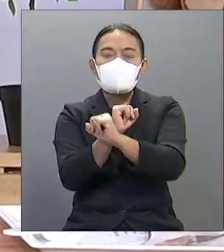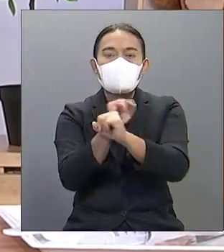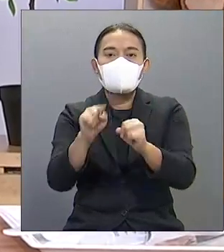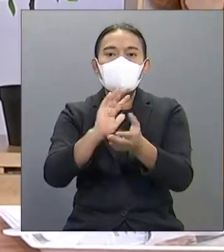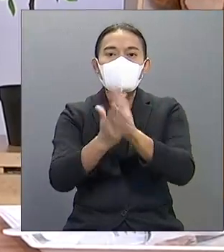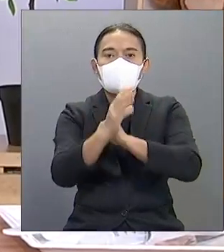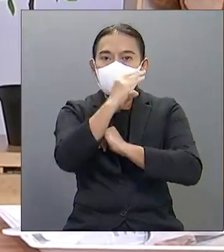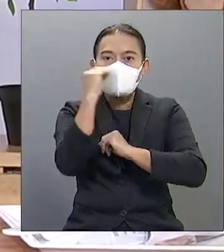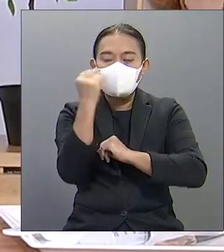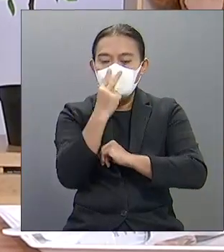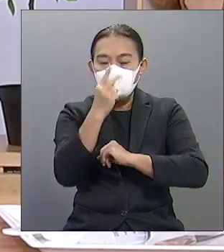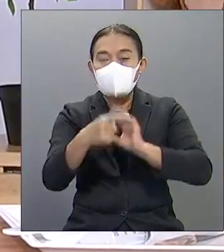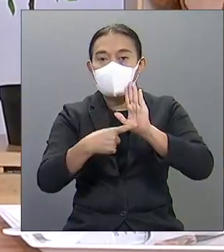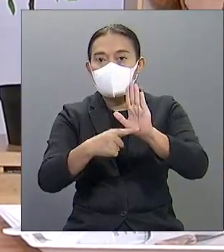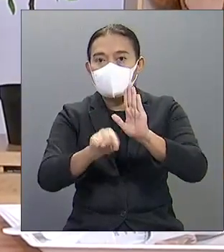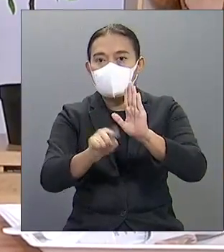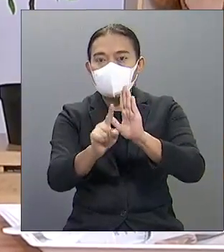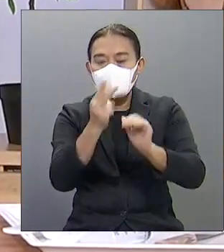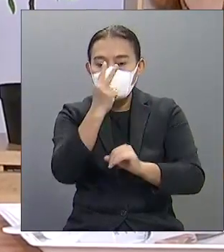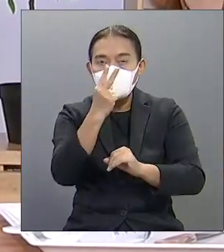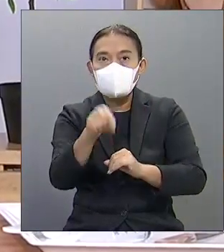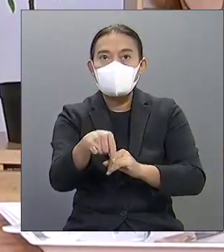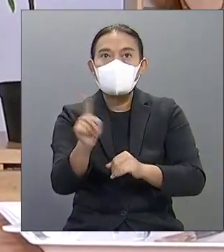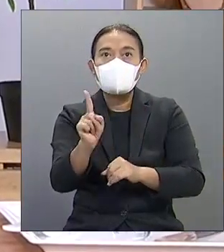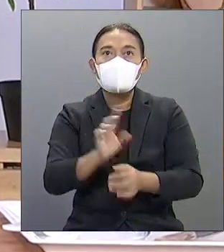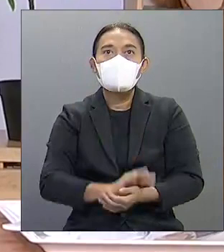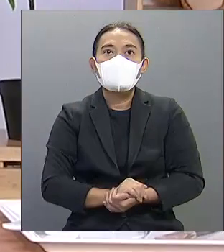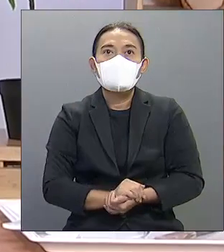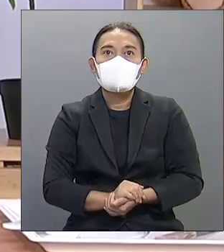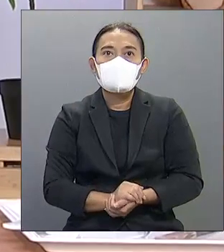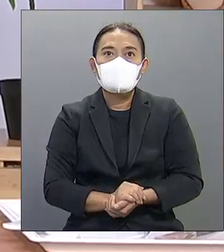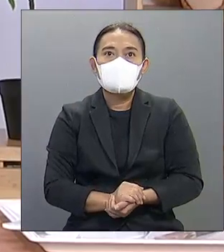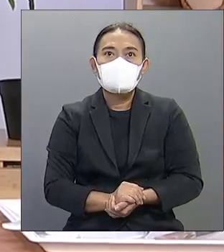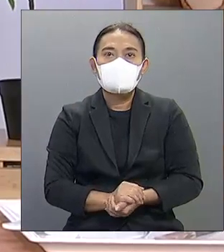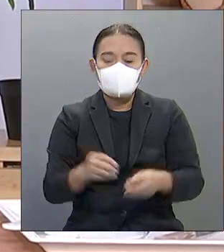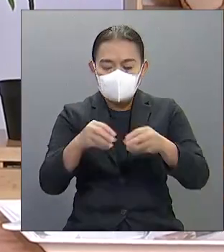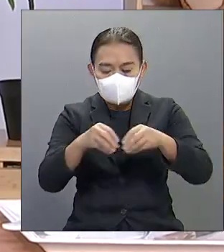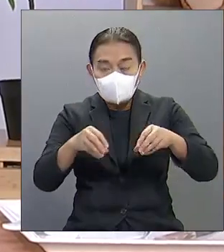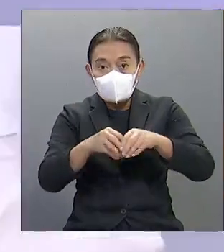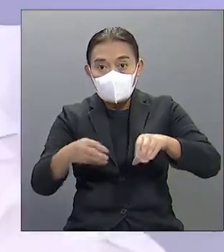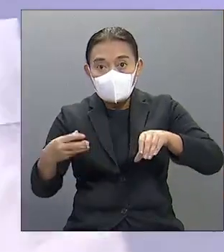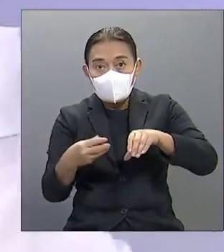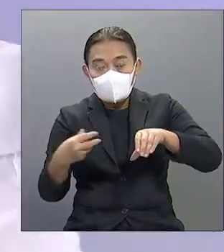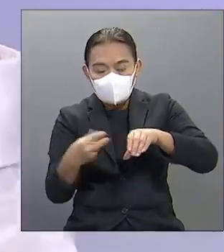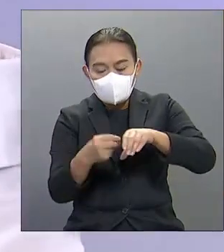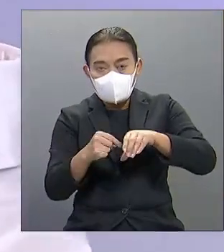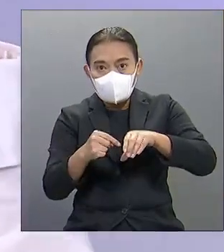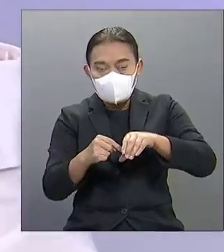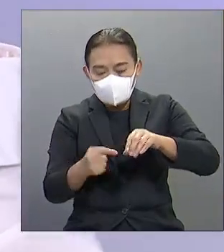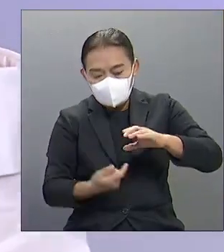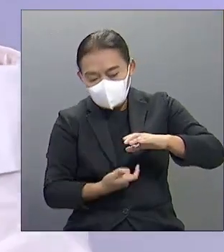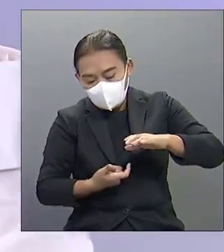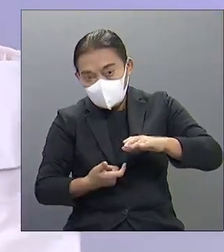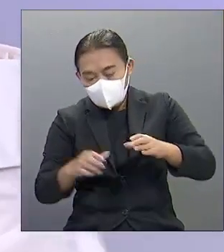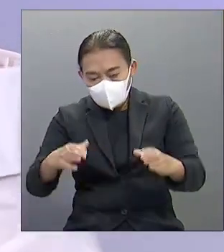ห็นนะคะเวลาที่เป็นเจ้าเครื่องที่ใช้หลอดนะคะอัดไปตรงบริเวณชักโครกด้านในเว